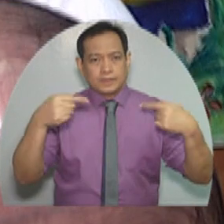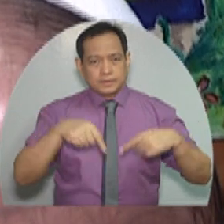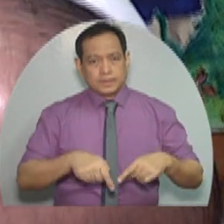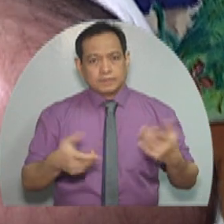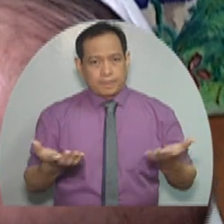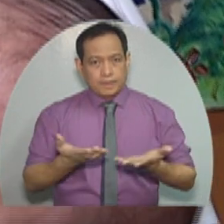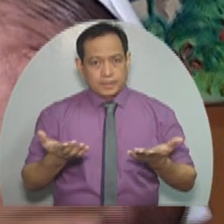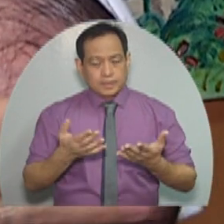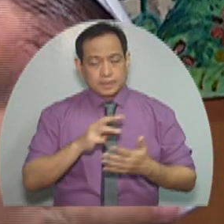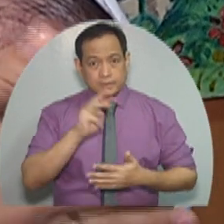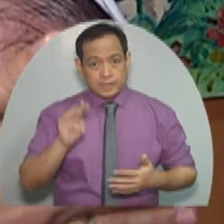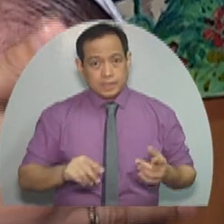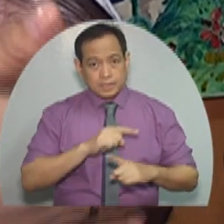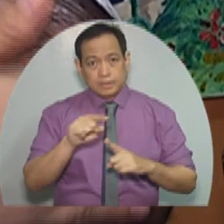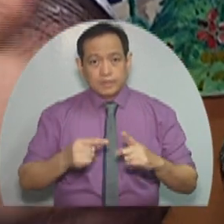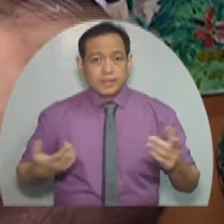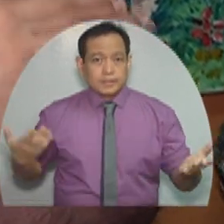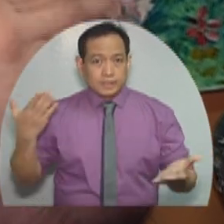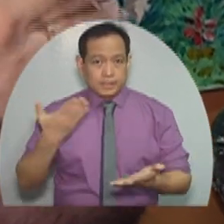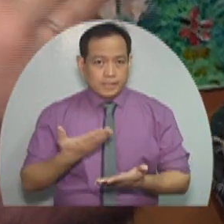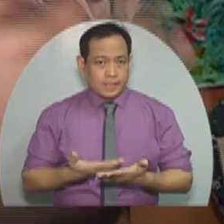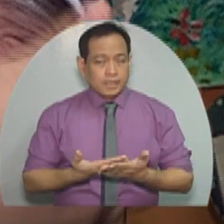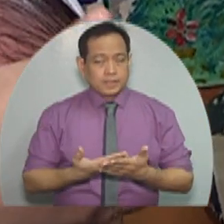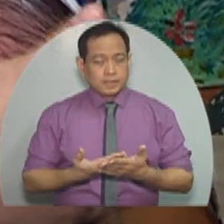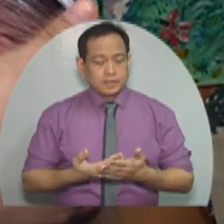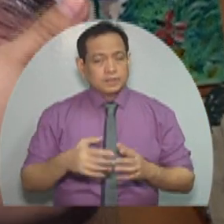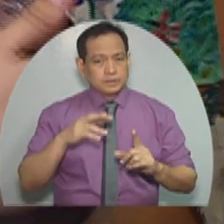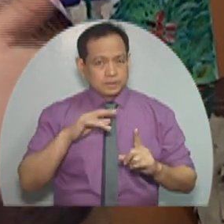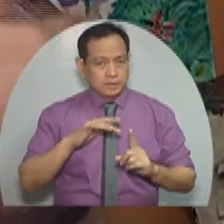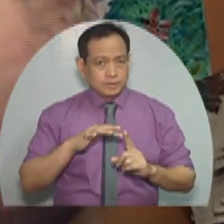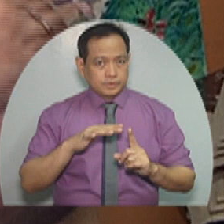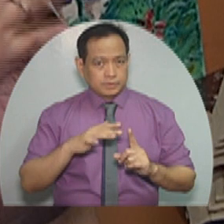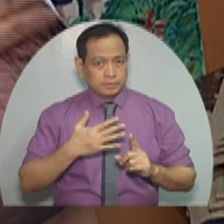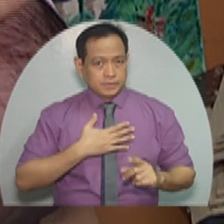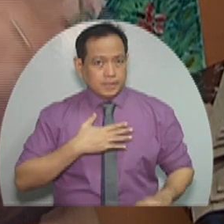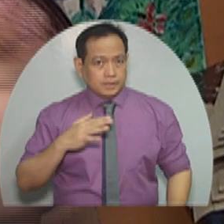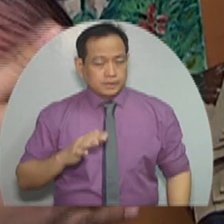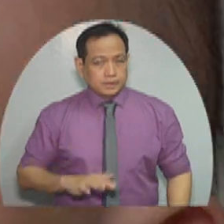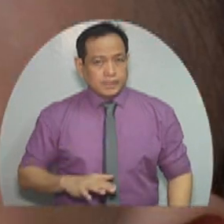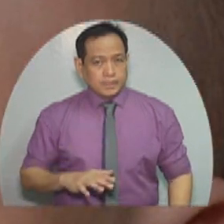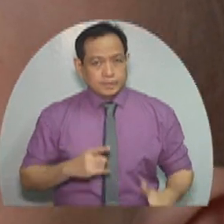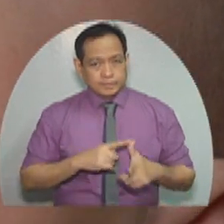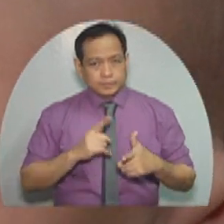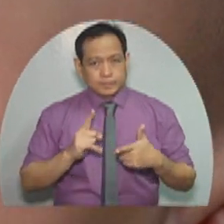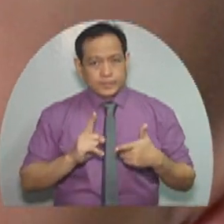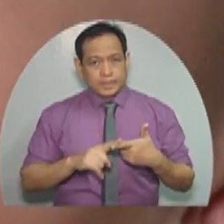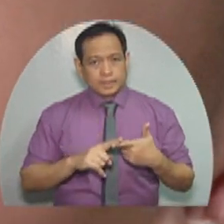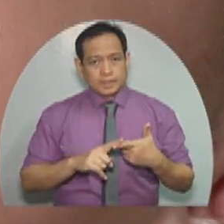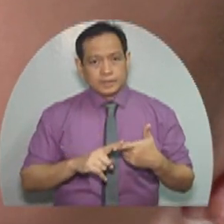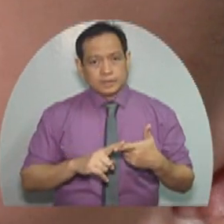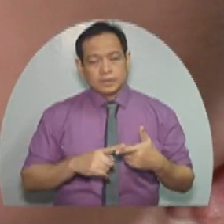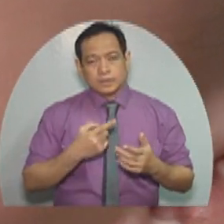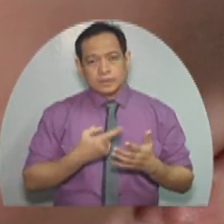nila dito sa Maynila nang sila ay lumuwas. Ano, obserbahan po siya. Sakay